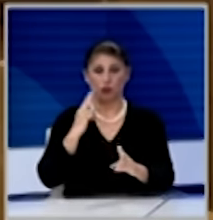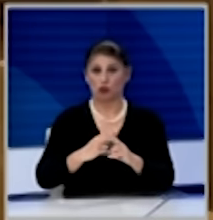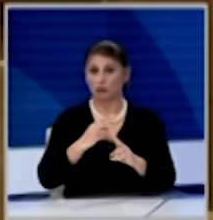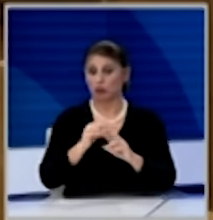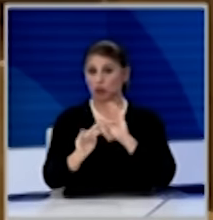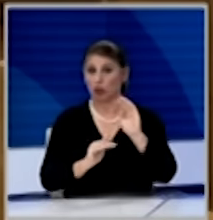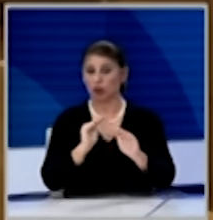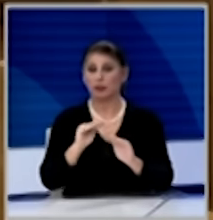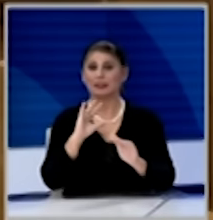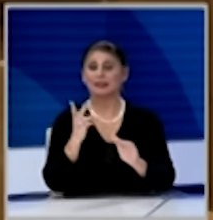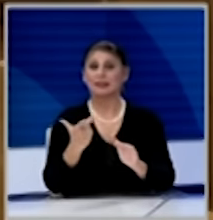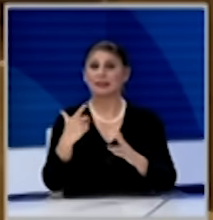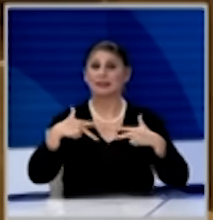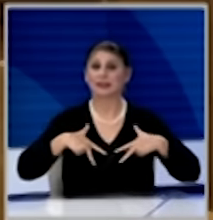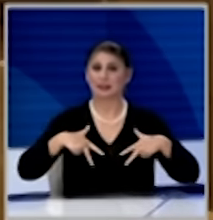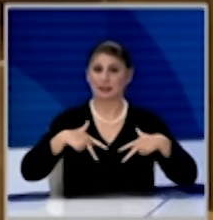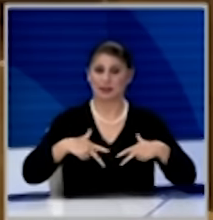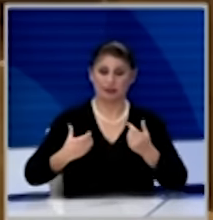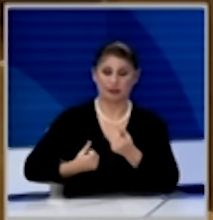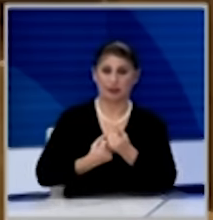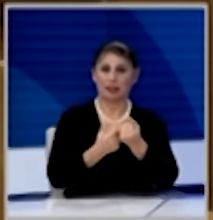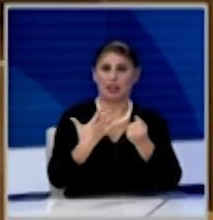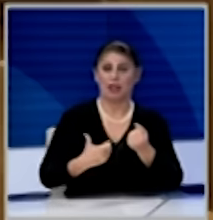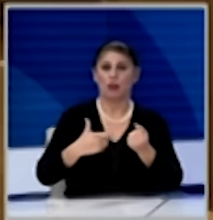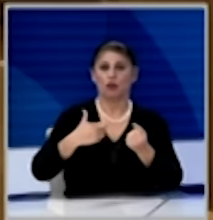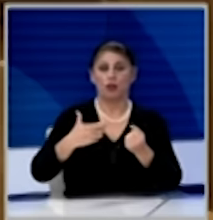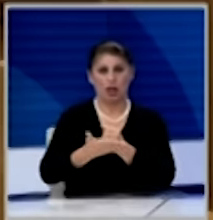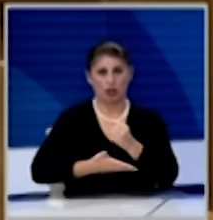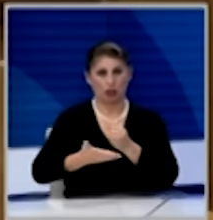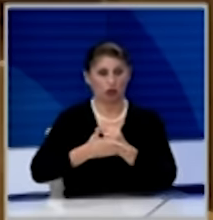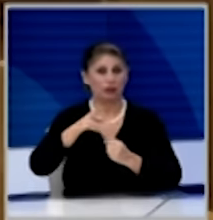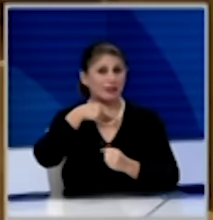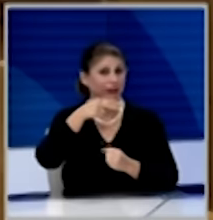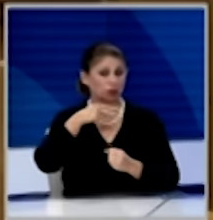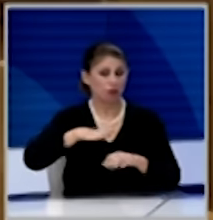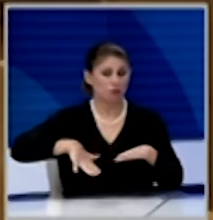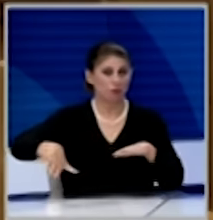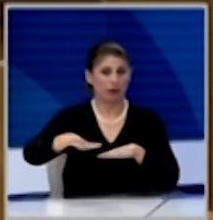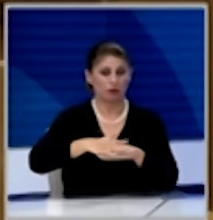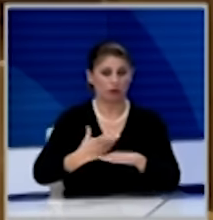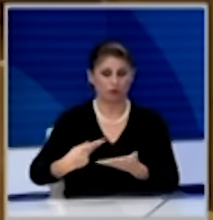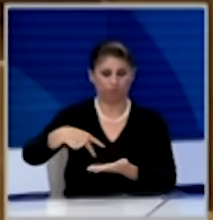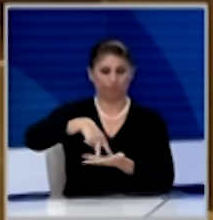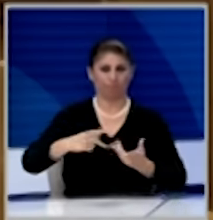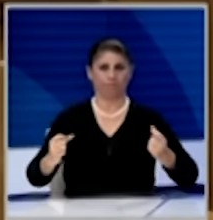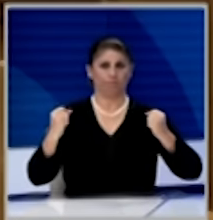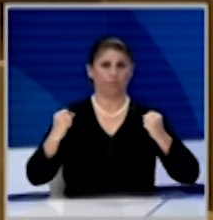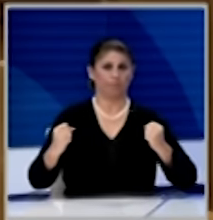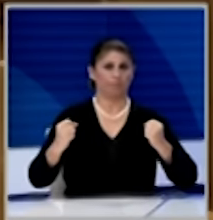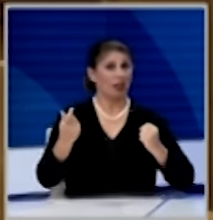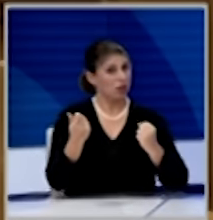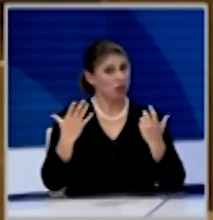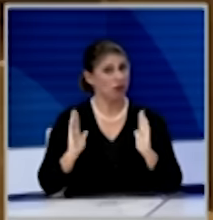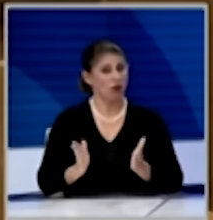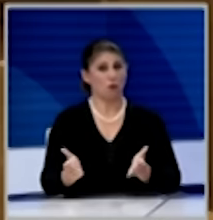ερώτημα είναι ποια κρατική στήριξη έχουν οι αγρότες και οι κτηνοτρόφοι της περιοχής προκειμένου να ορθοποδήσουν για παράδειγμα